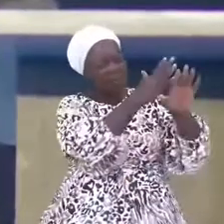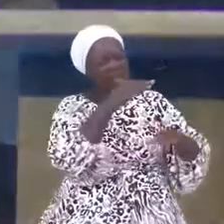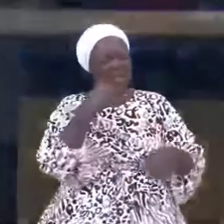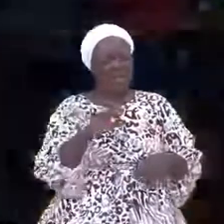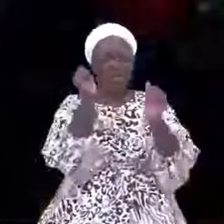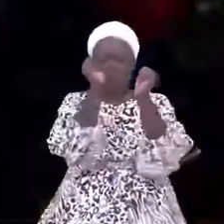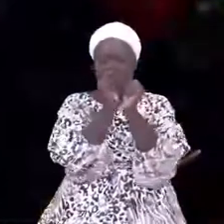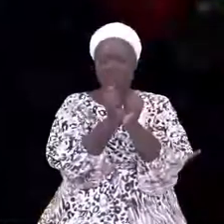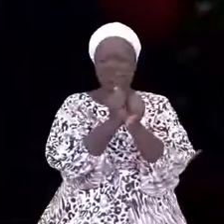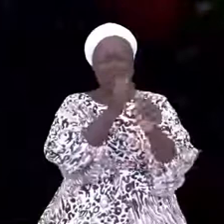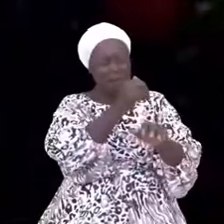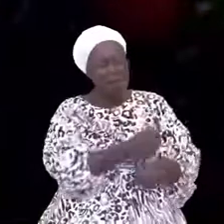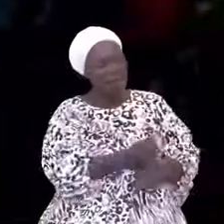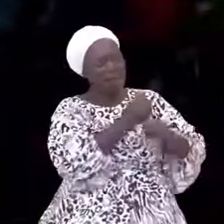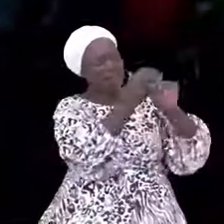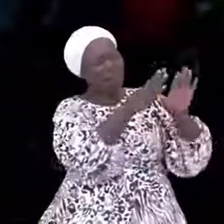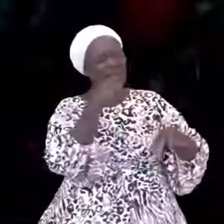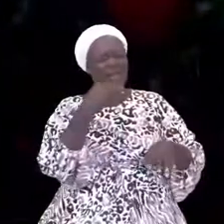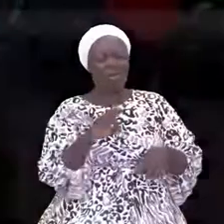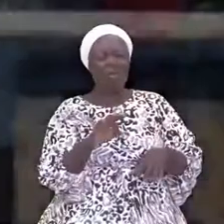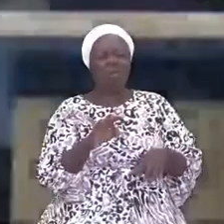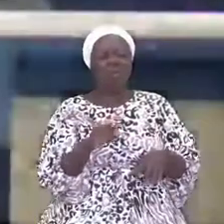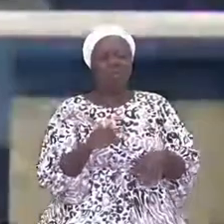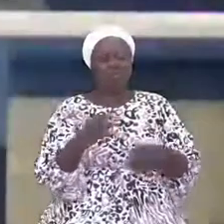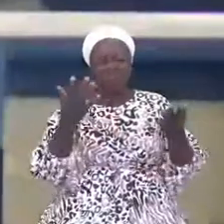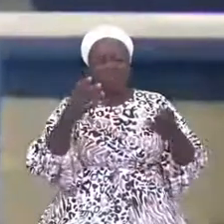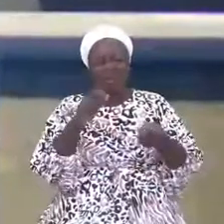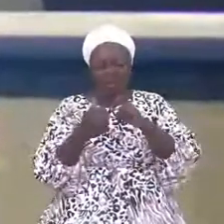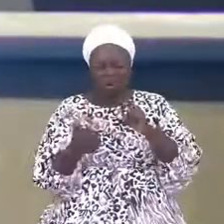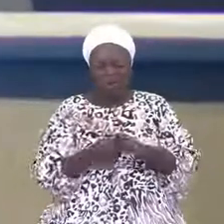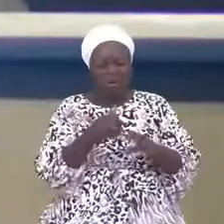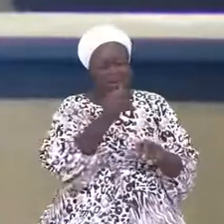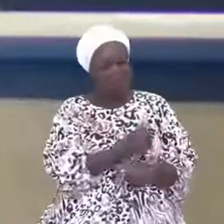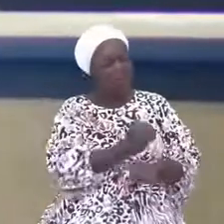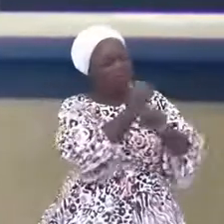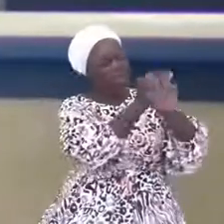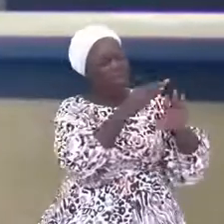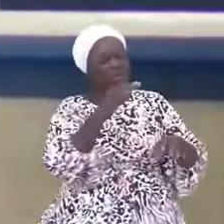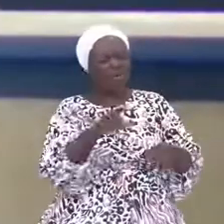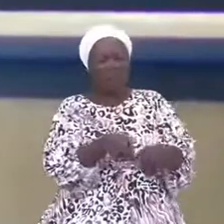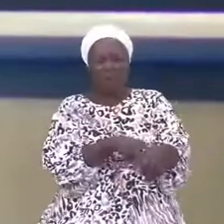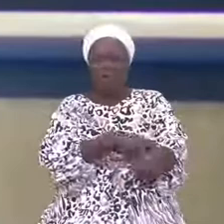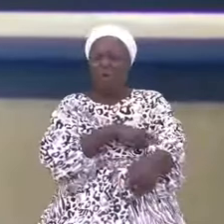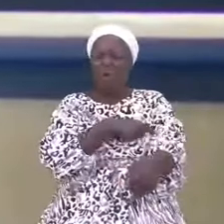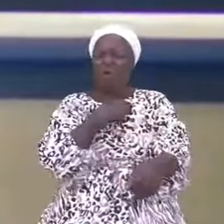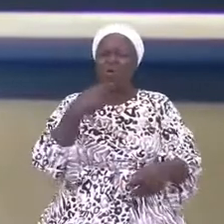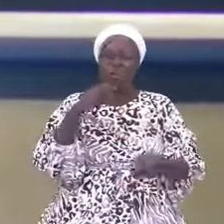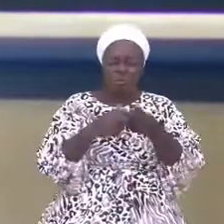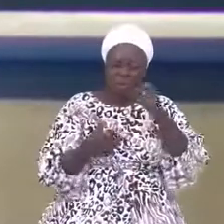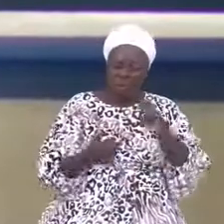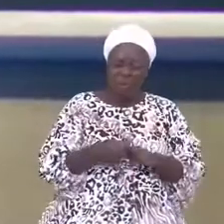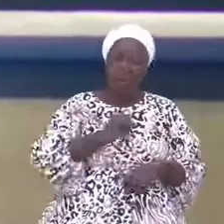Montagne de maladie, montagne d'esclavage, montagne d'infirmité,